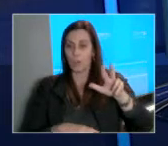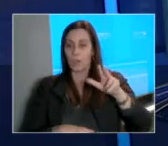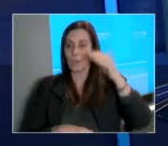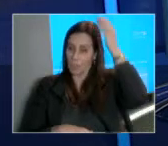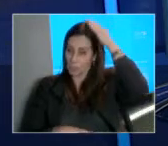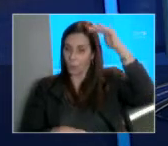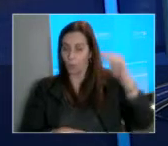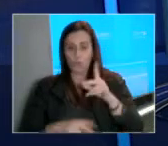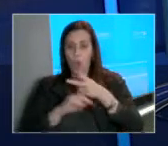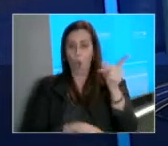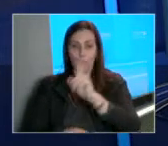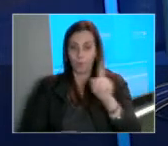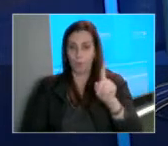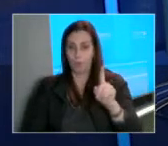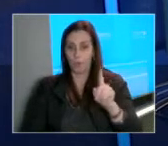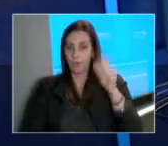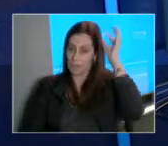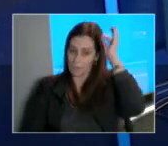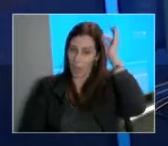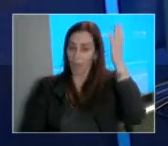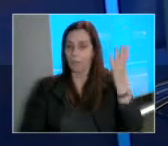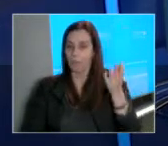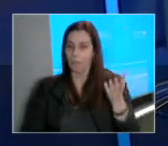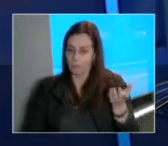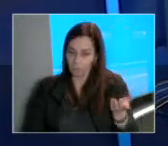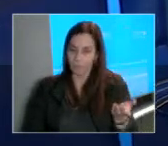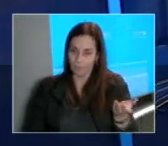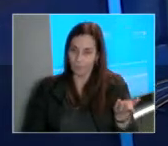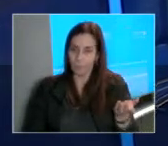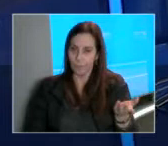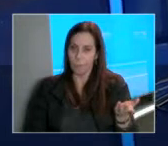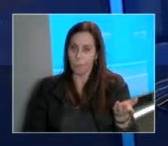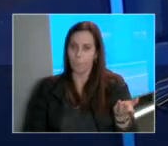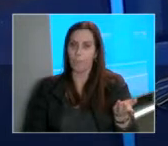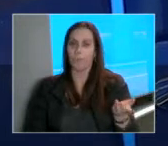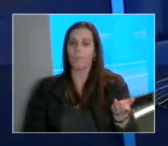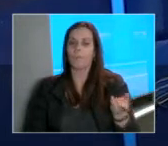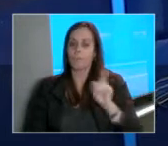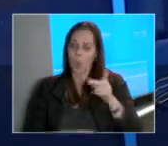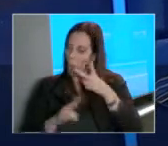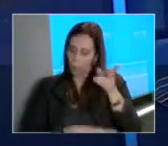סמוטריץ' לובר, שפיר, אוקיי, נו, אני צריך להגיד, אוקיי, סליחה,